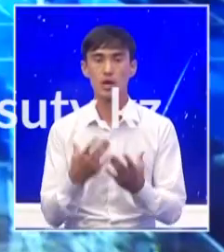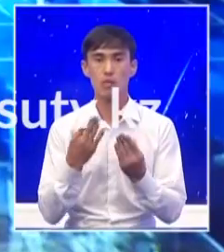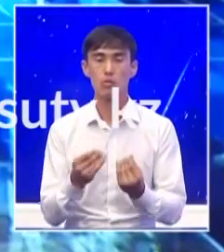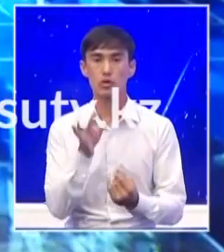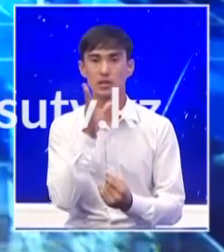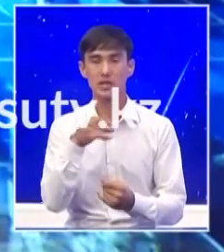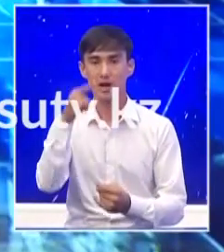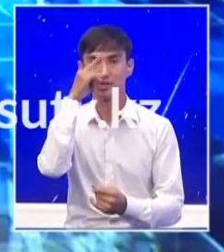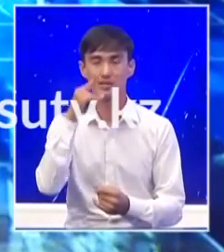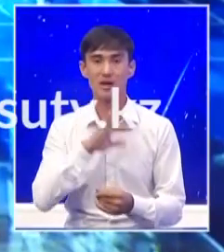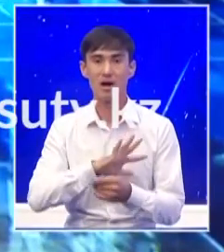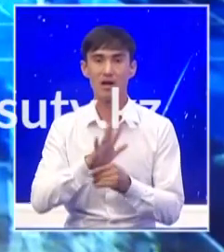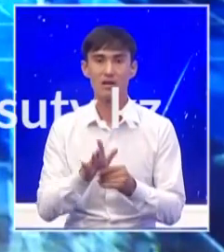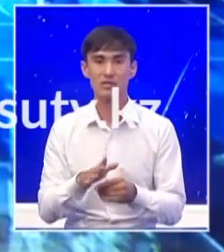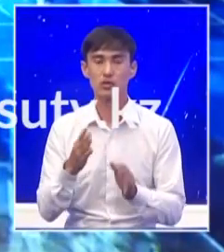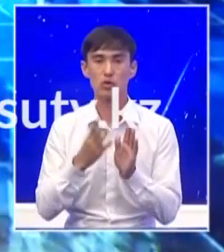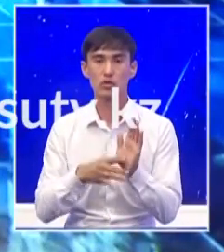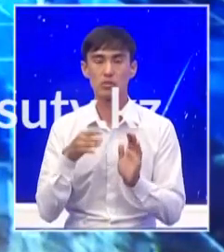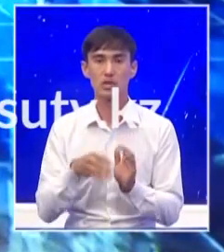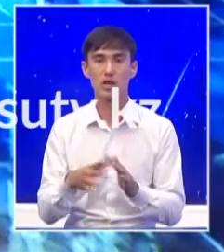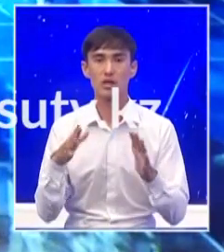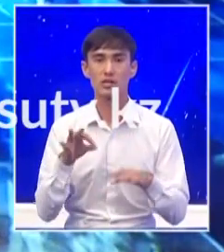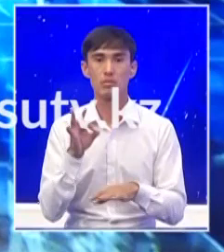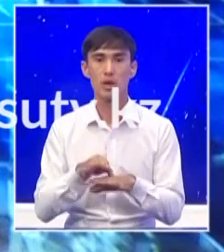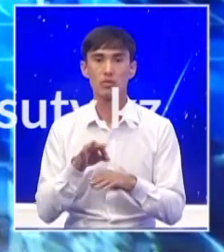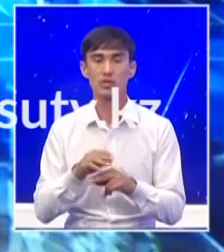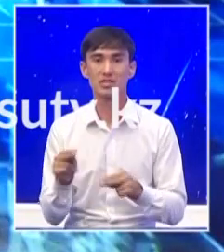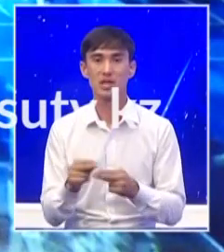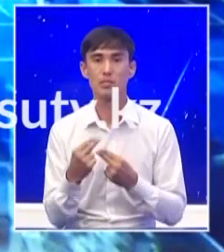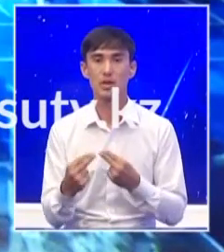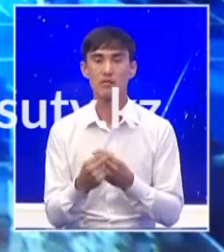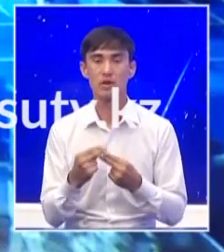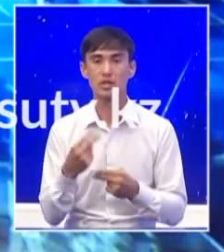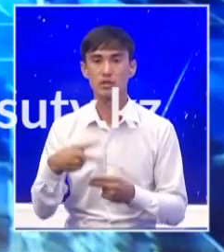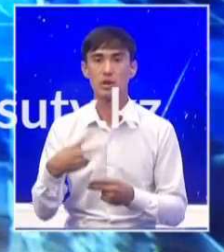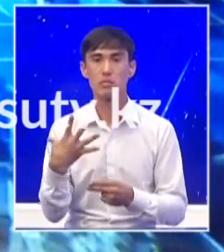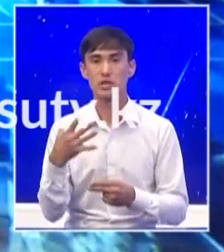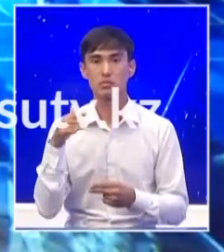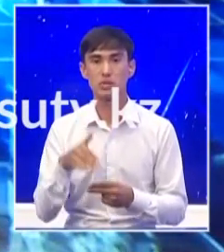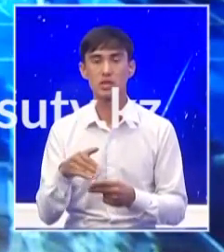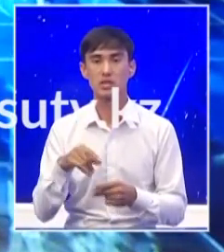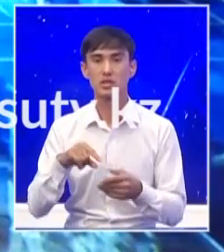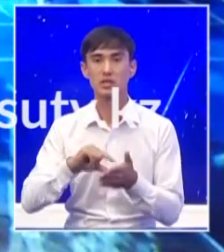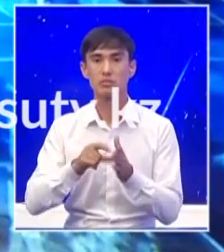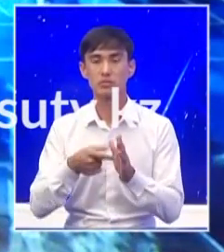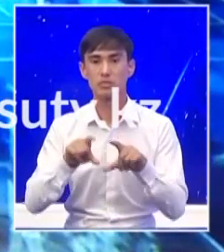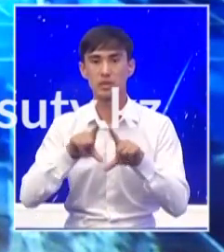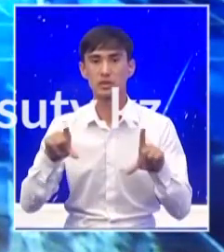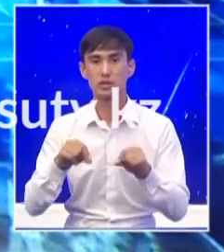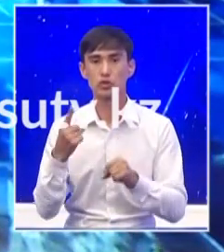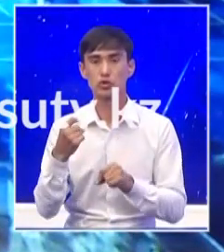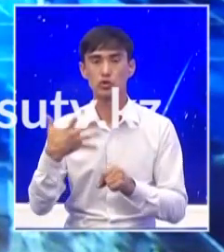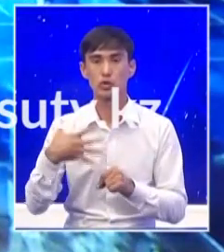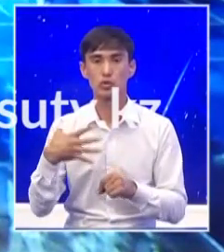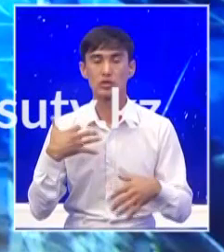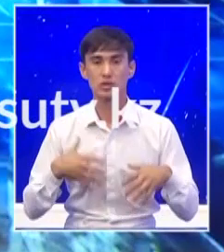Бүгінгі таңда Қазақстанда коронавирустан 90 мыңнан астам науқас ем алып жатыр, оның 25 мыңы стационарда. Науқастардың 154-нің